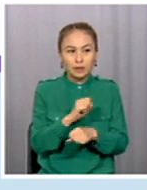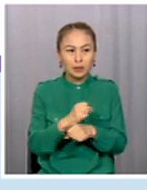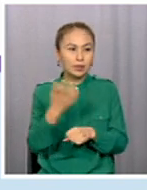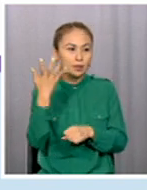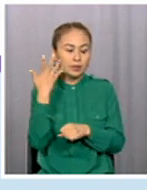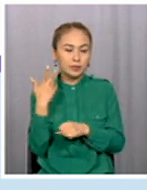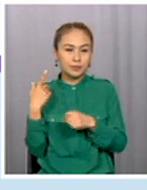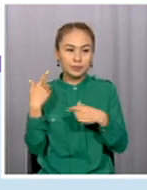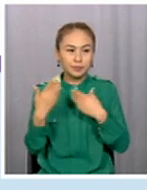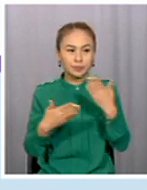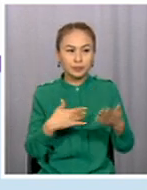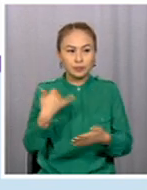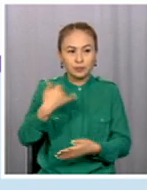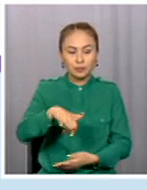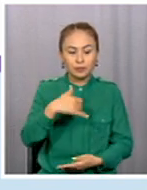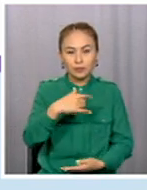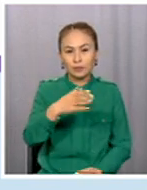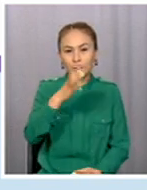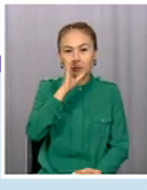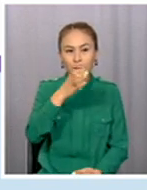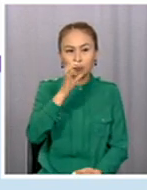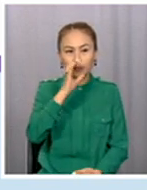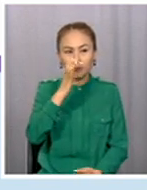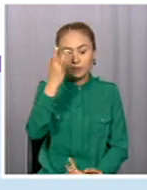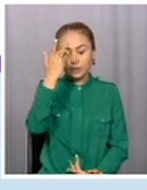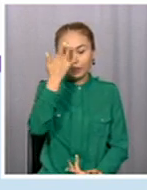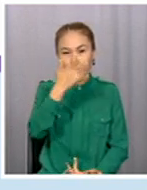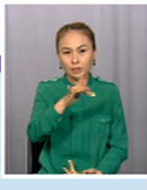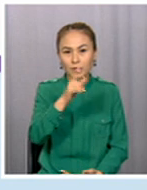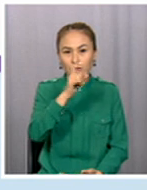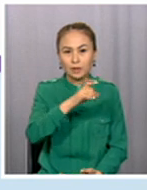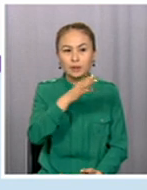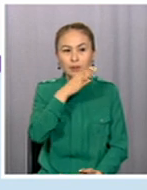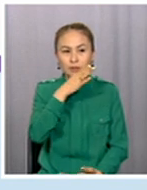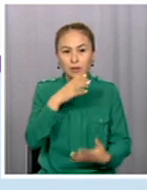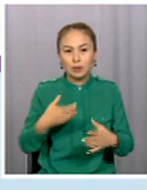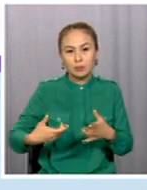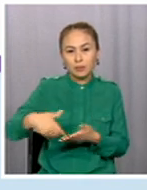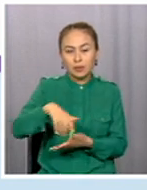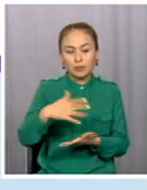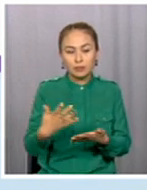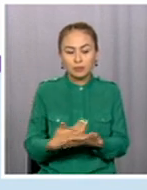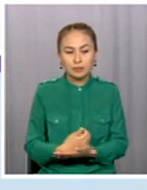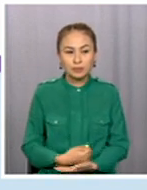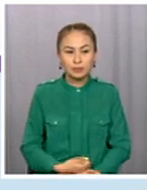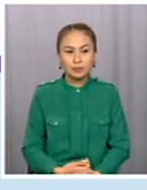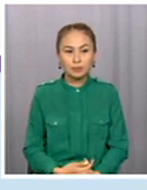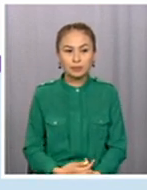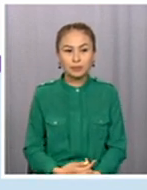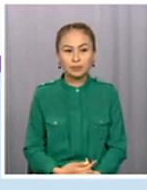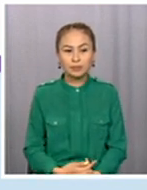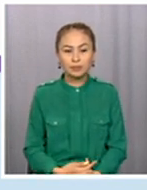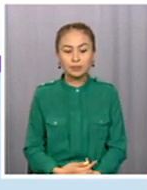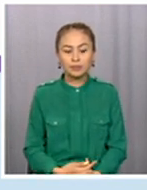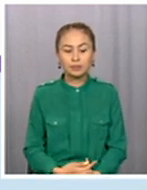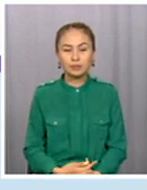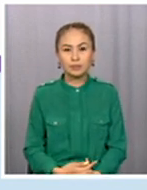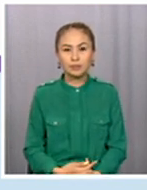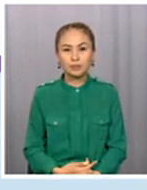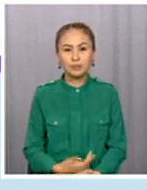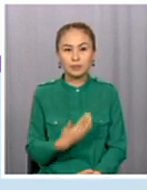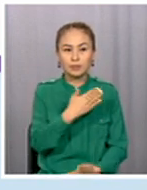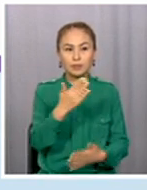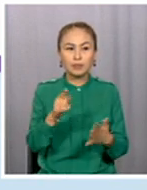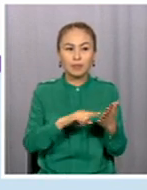жатып, қолындағы сусынын байқаусызда жолаушы қыздың үстіне төгіп алды. Балалар, енді сендерге